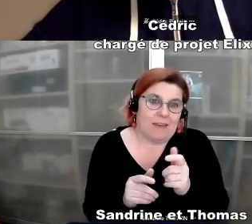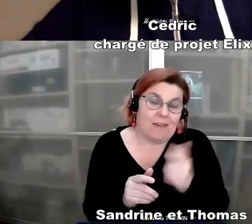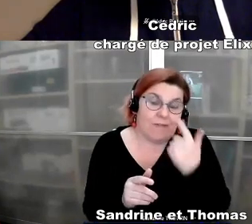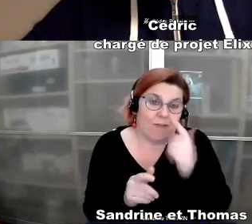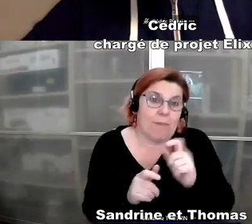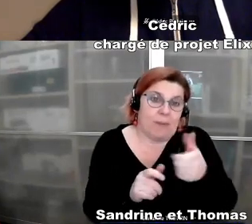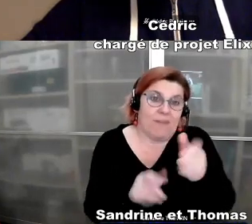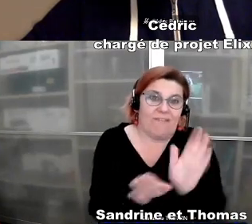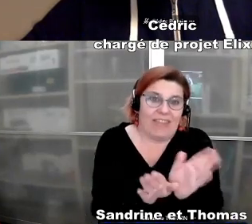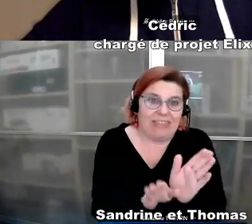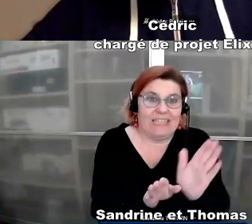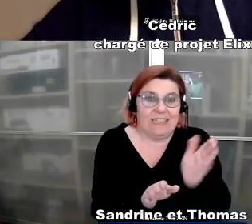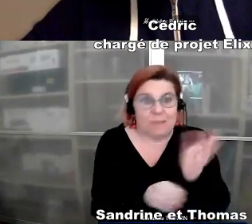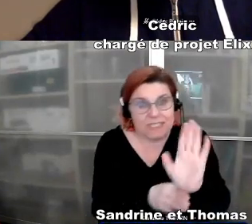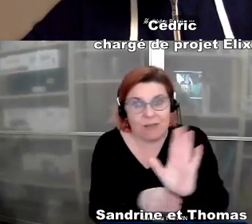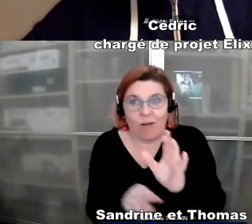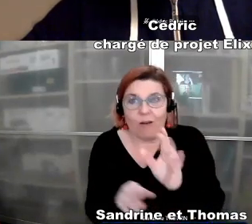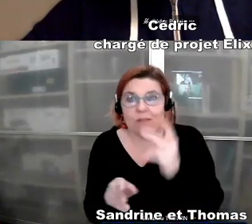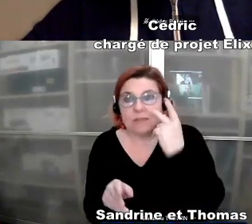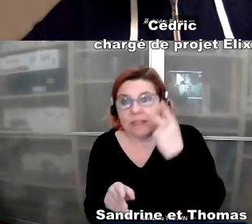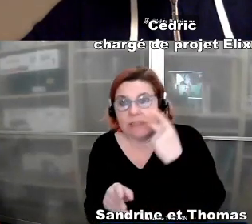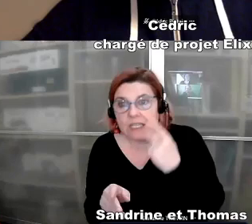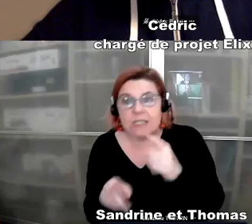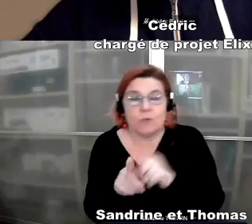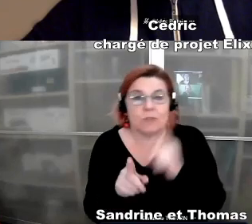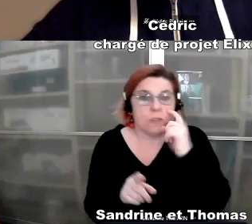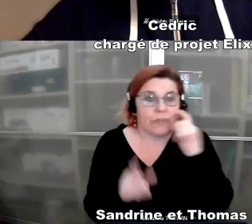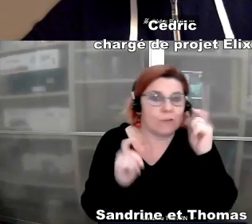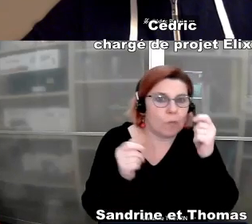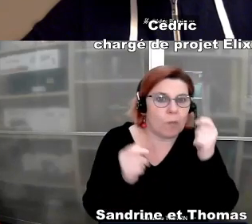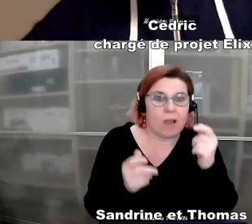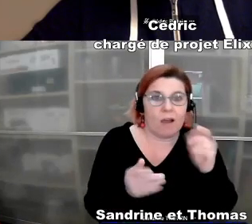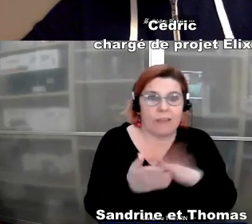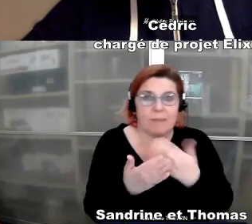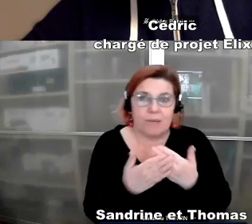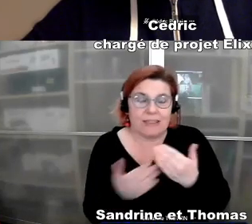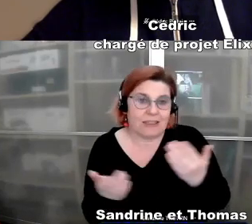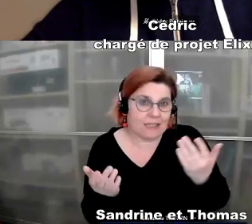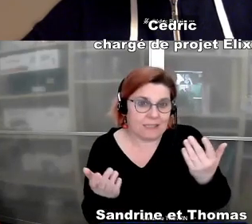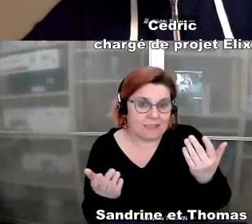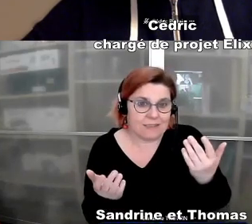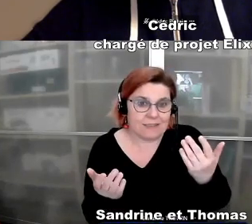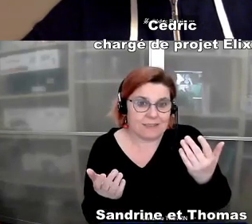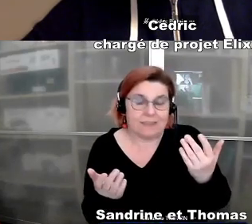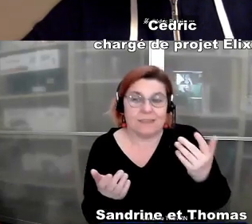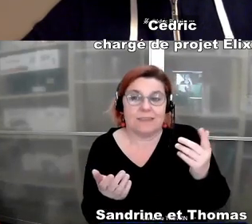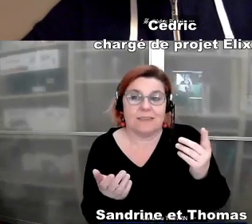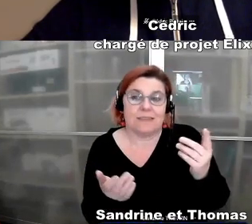se présenter, Cédric, et puis aussi Sandrine et Thomas, les deux interprètes